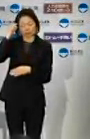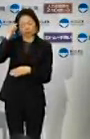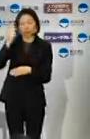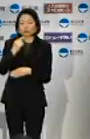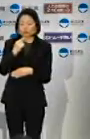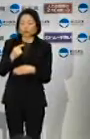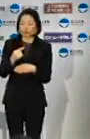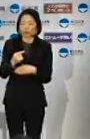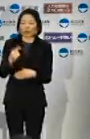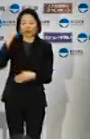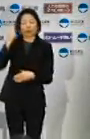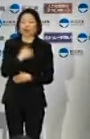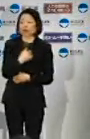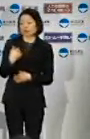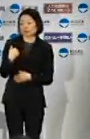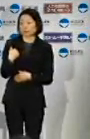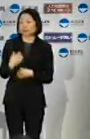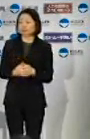り得ると思います。